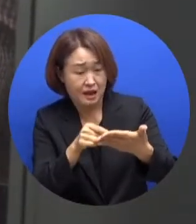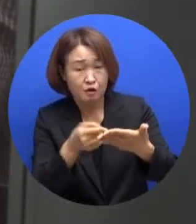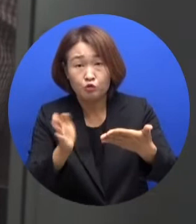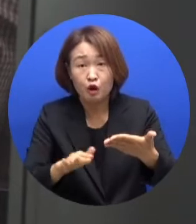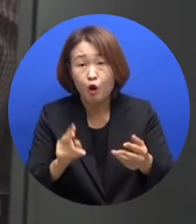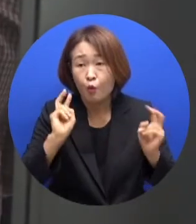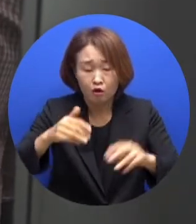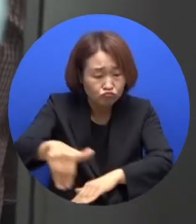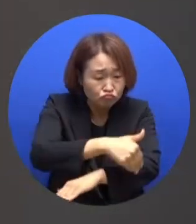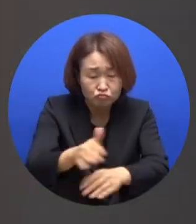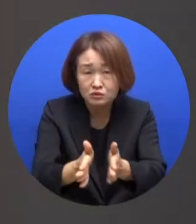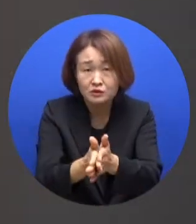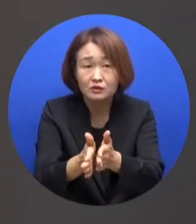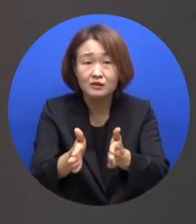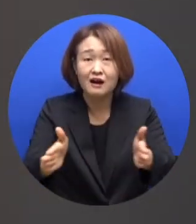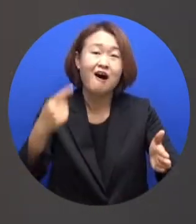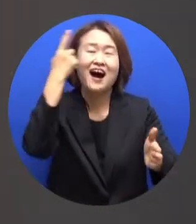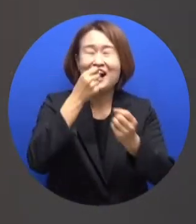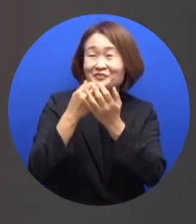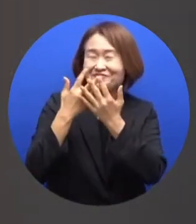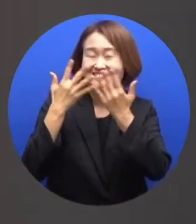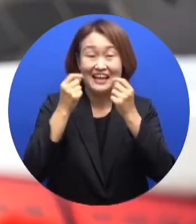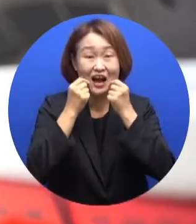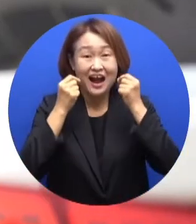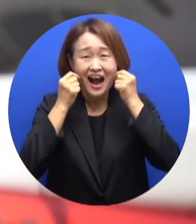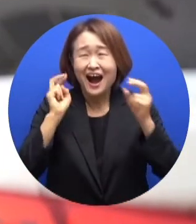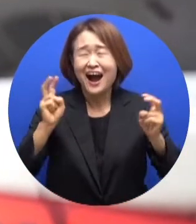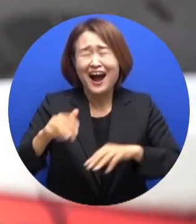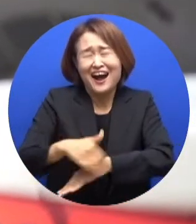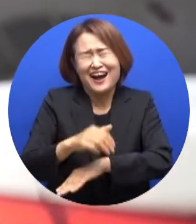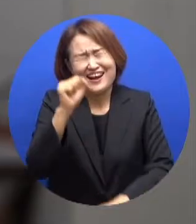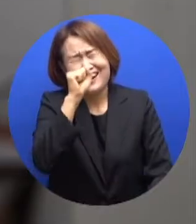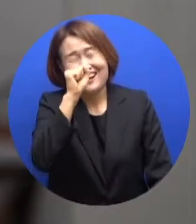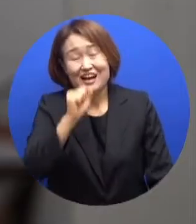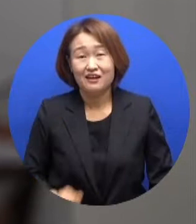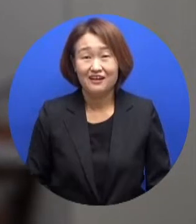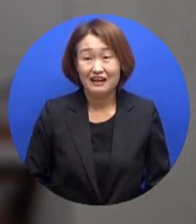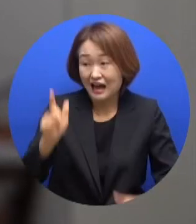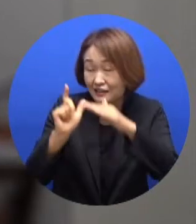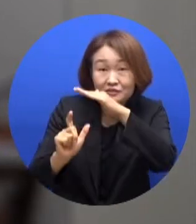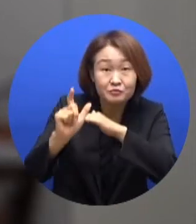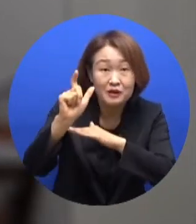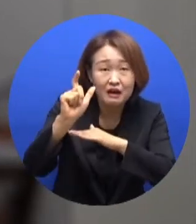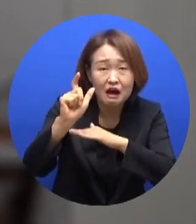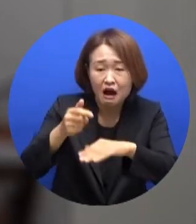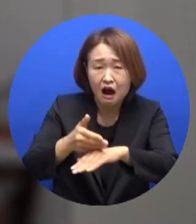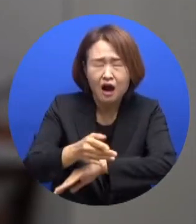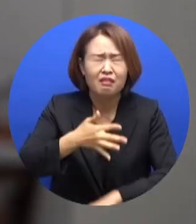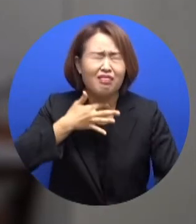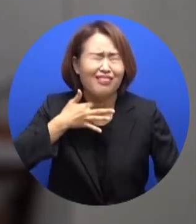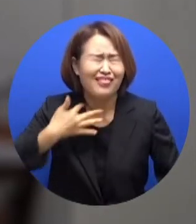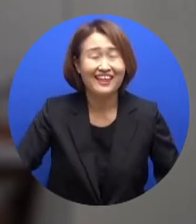거기 다니면서부터는 굉장히 밝아지고 회사 가는 걸 너무 좋아해요. 아침에도 지각 한 번